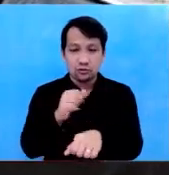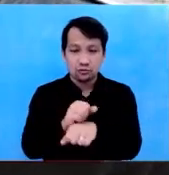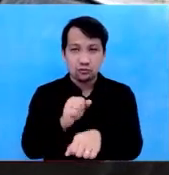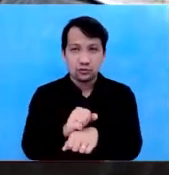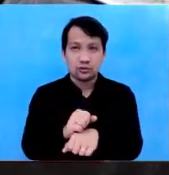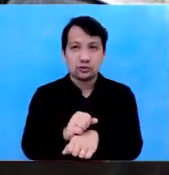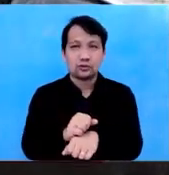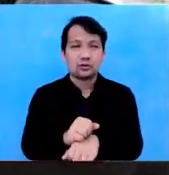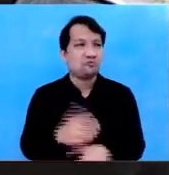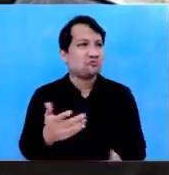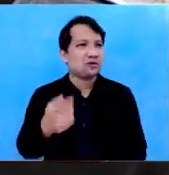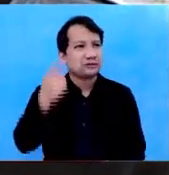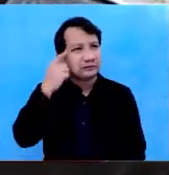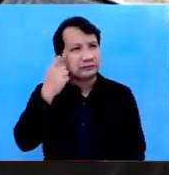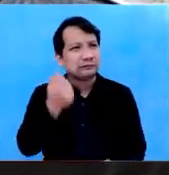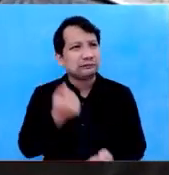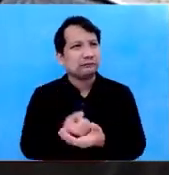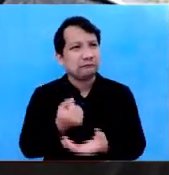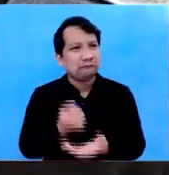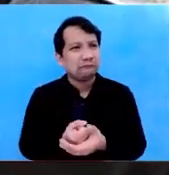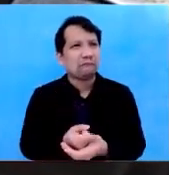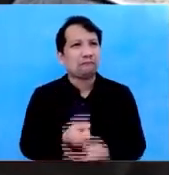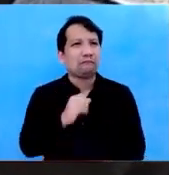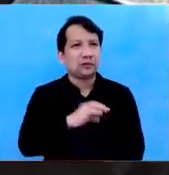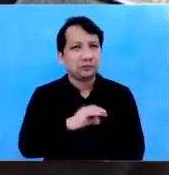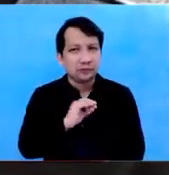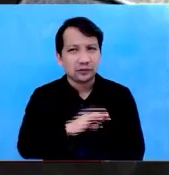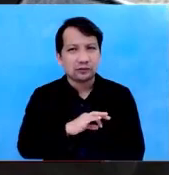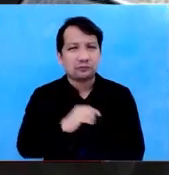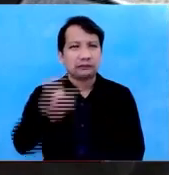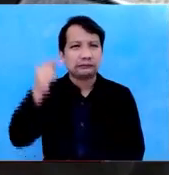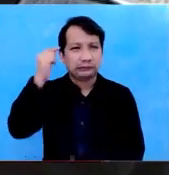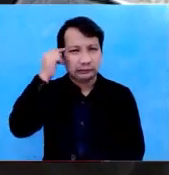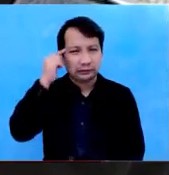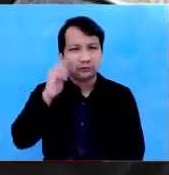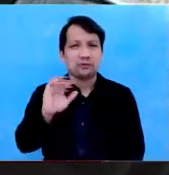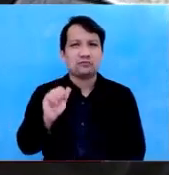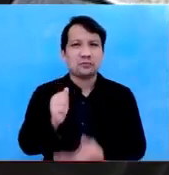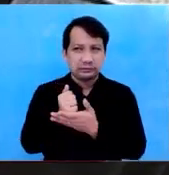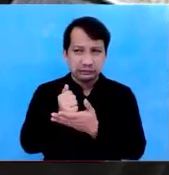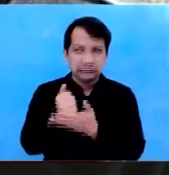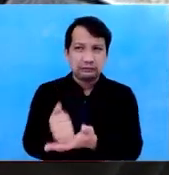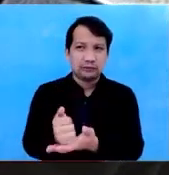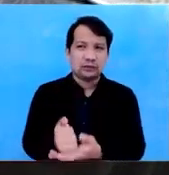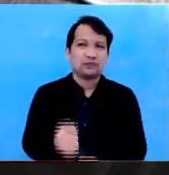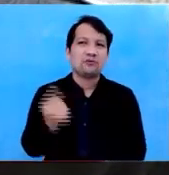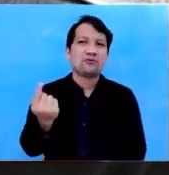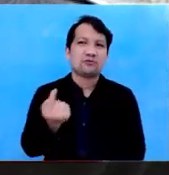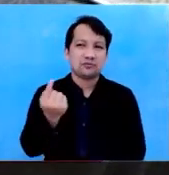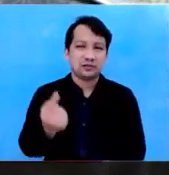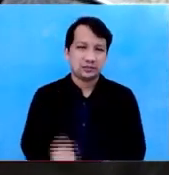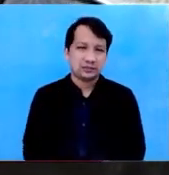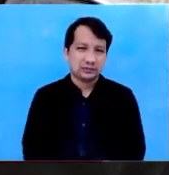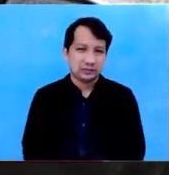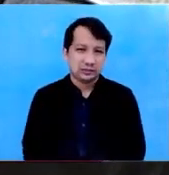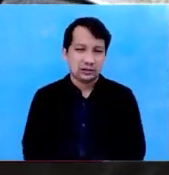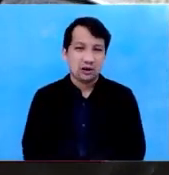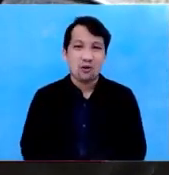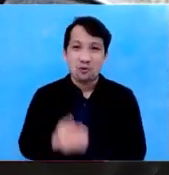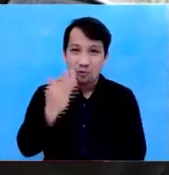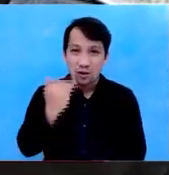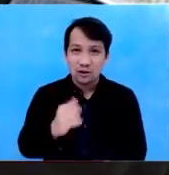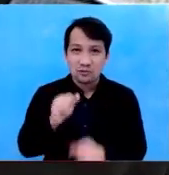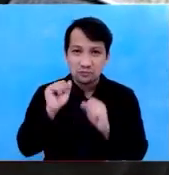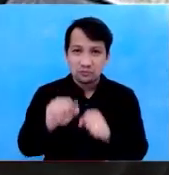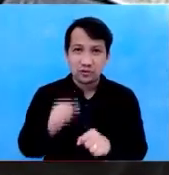anak, benepisyo. Talaga po ngayon sa kanya ay pagtulong lamang po. Kung tutusin po, dapat po pwede na siyang umuwi nung